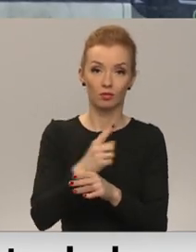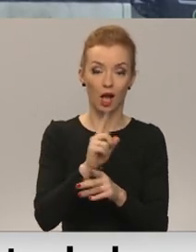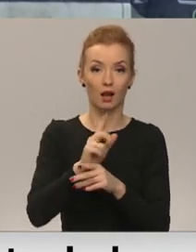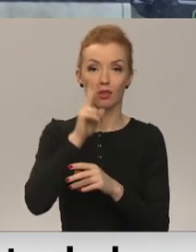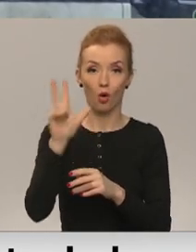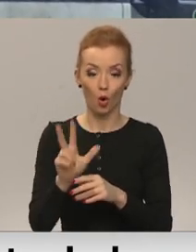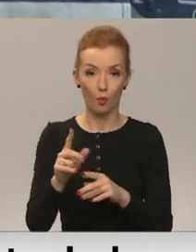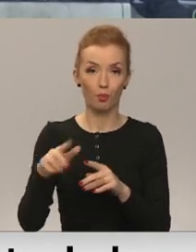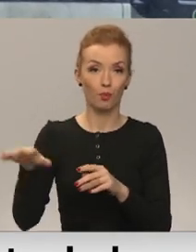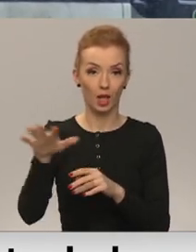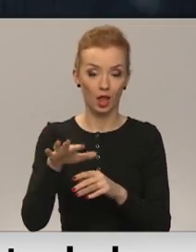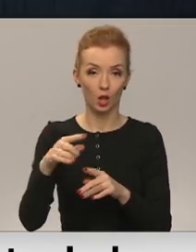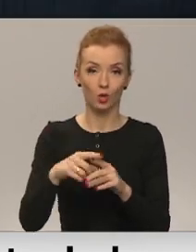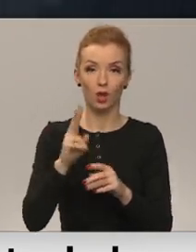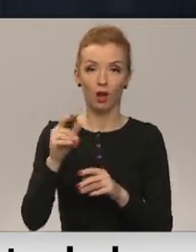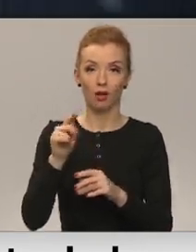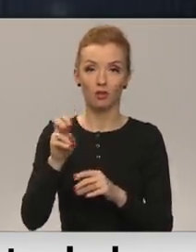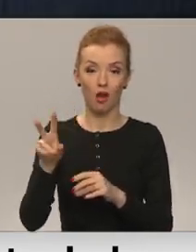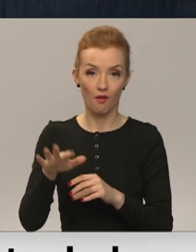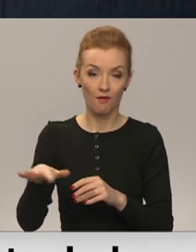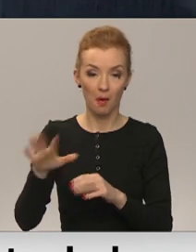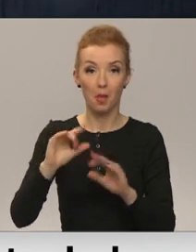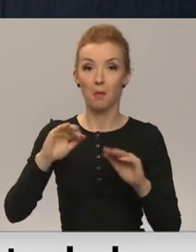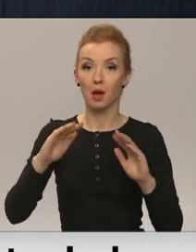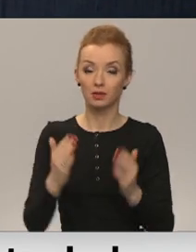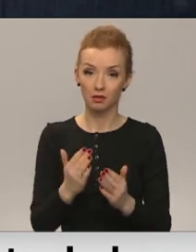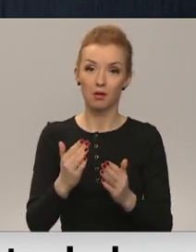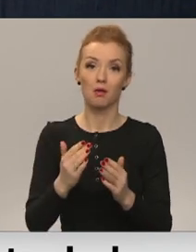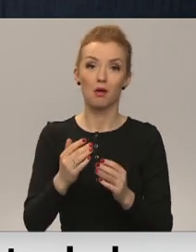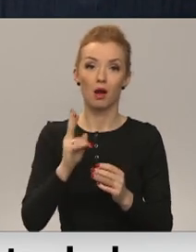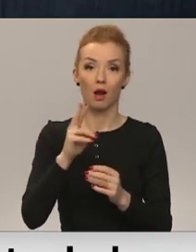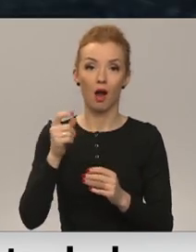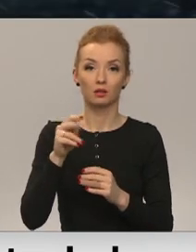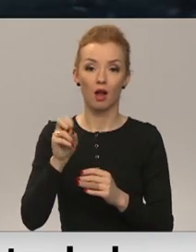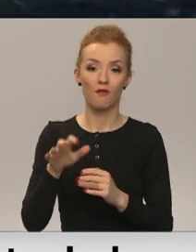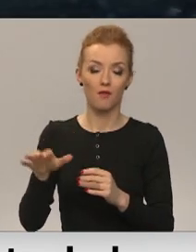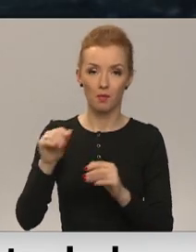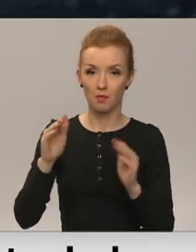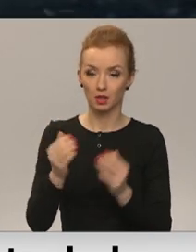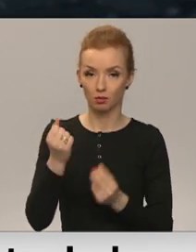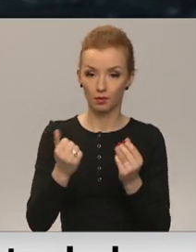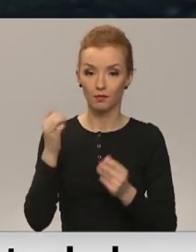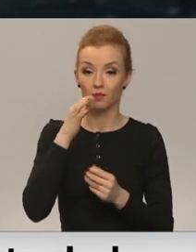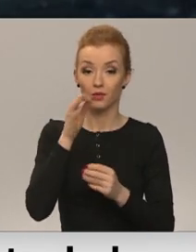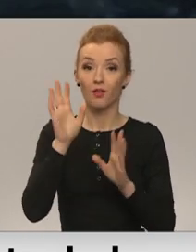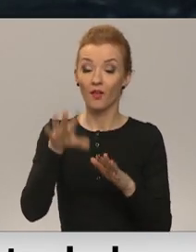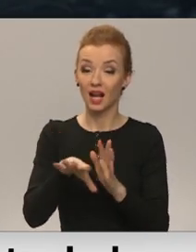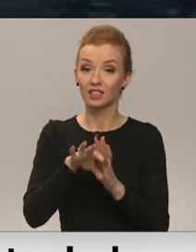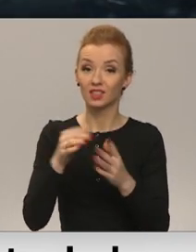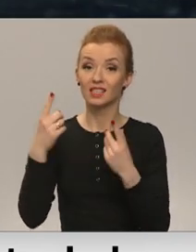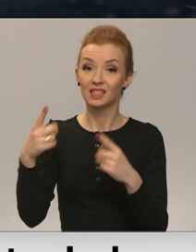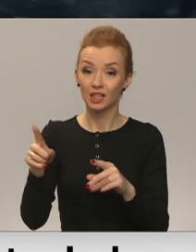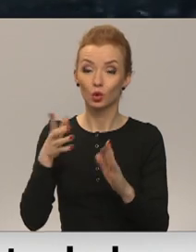un Pāterniekos Krāslavā. Krietni mierīgāk ir Grebņevā netālu no Kārsavas. Viņi varētu izvēlēties citu robežu kontrolas punktu,